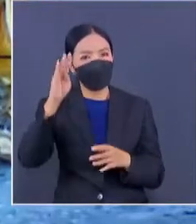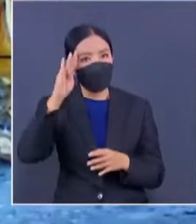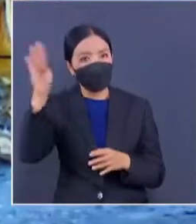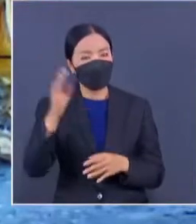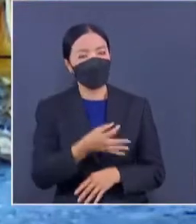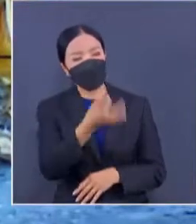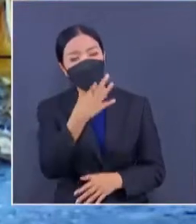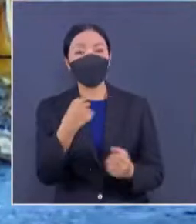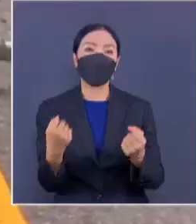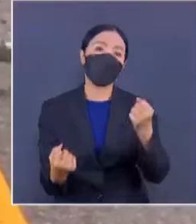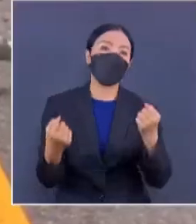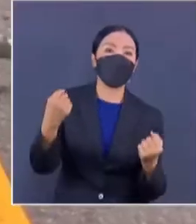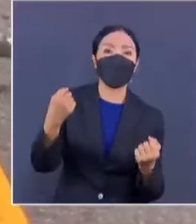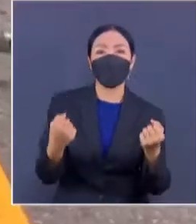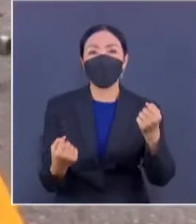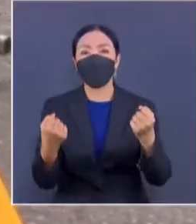ขับรถครับ